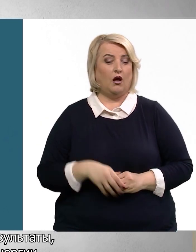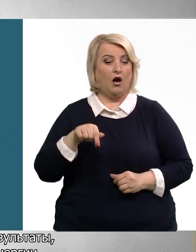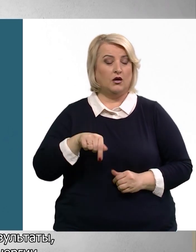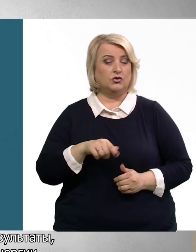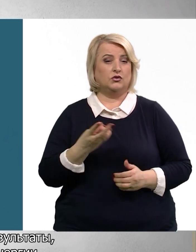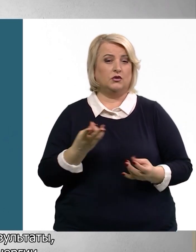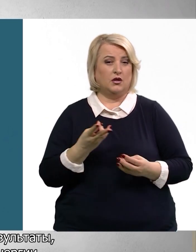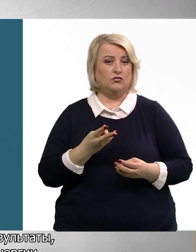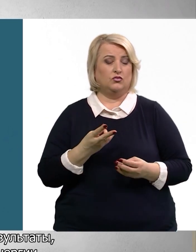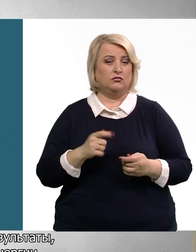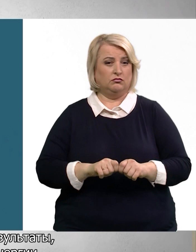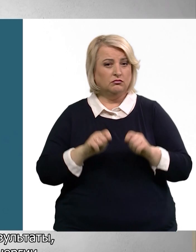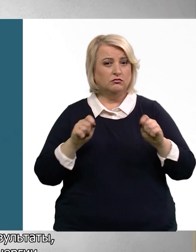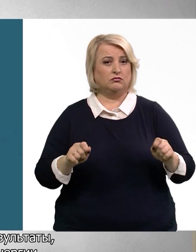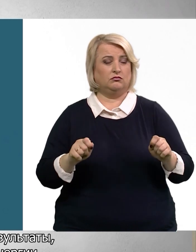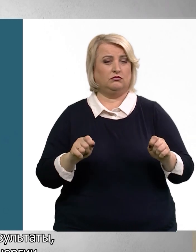să creăm